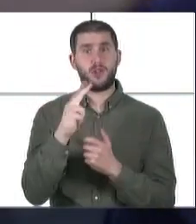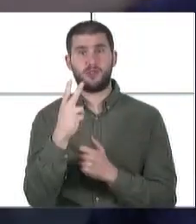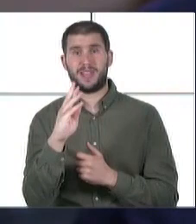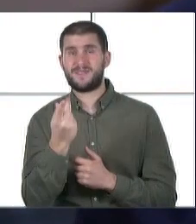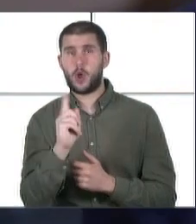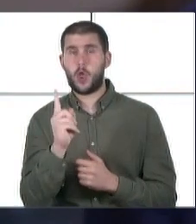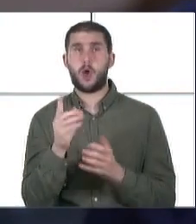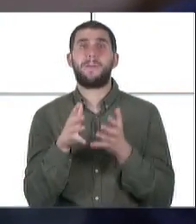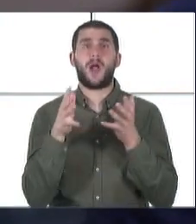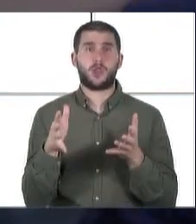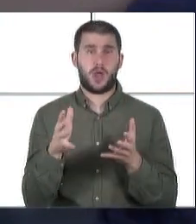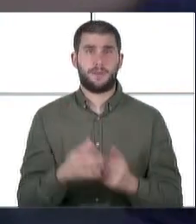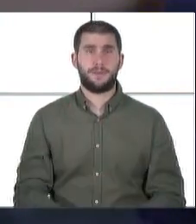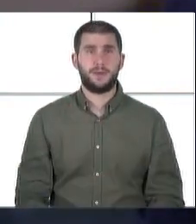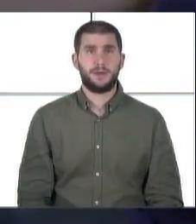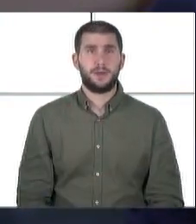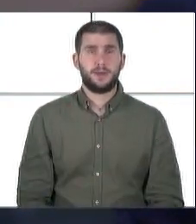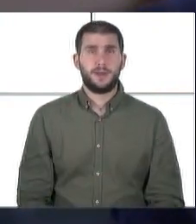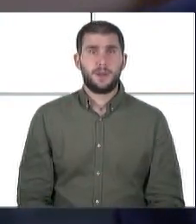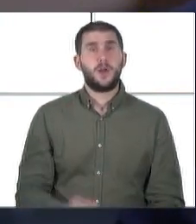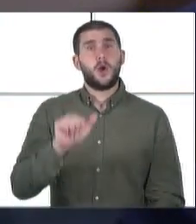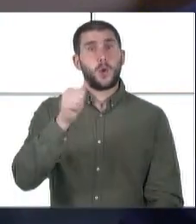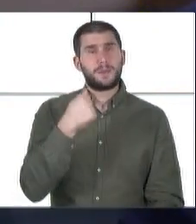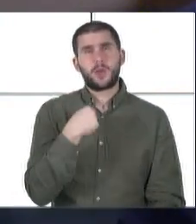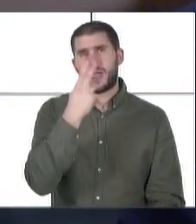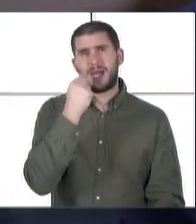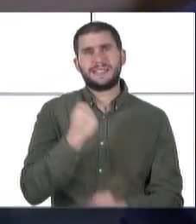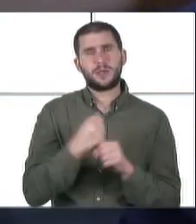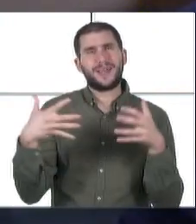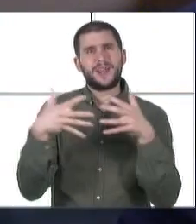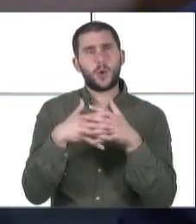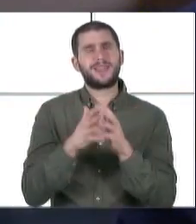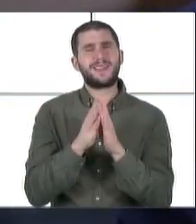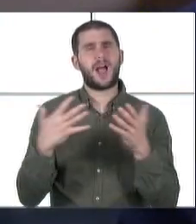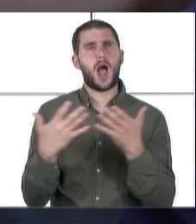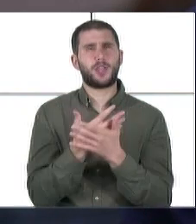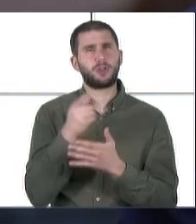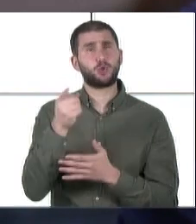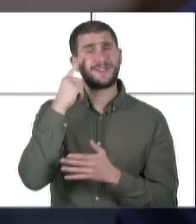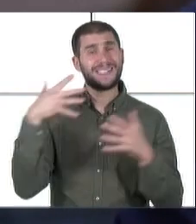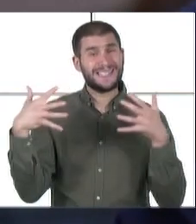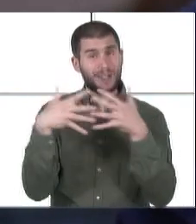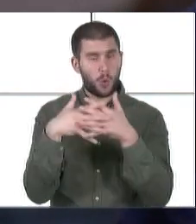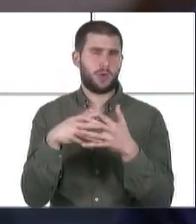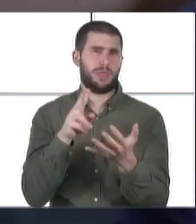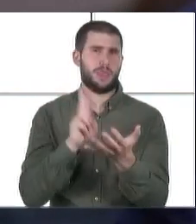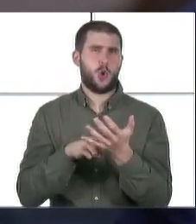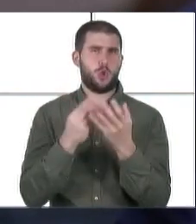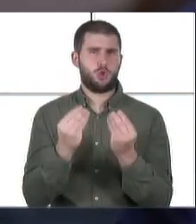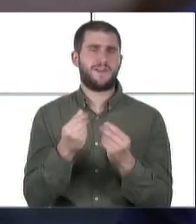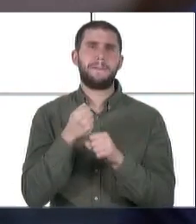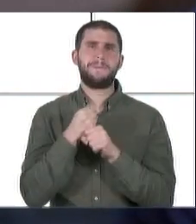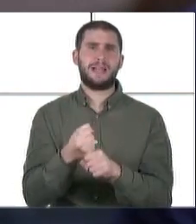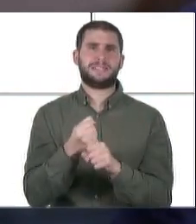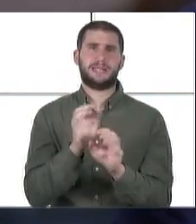אפילו בגודלה לפי דעתי. קודם כל, אנחנו עשינו ייחוד עם תקווה חדשה. אני חושב שזה ייחוד מאוד נכון, שמייצג כמו שצריך